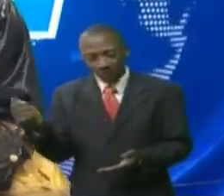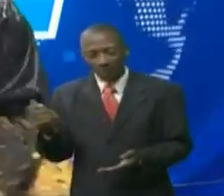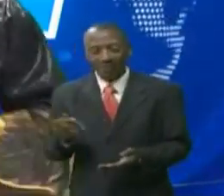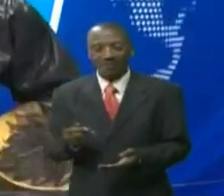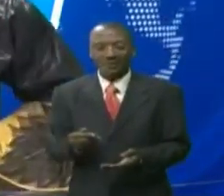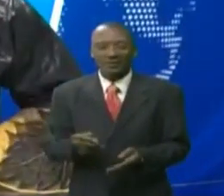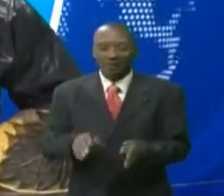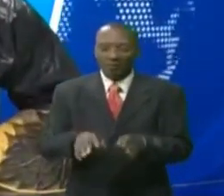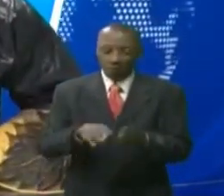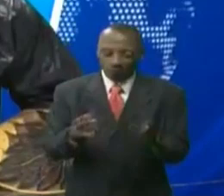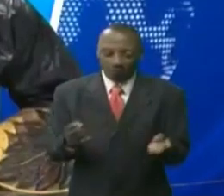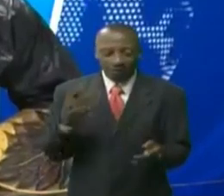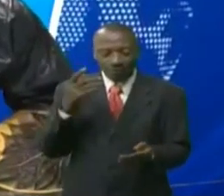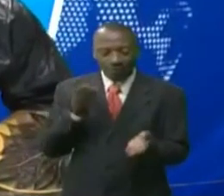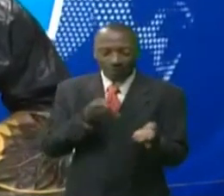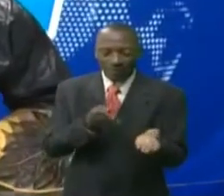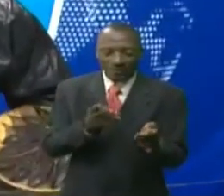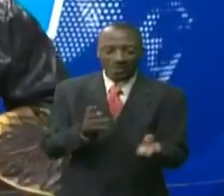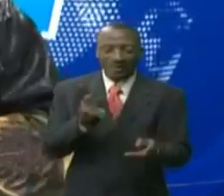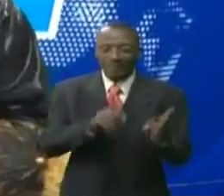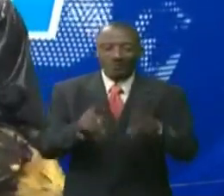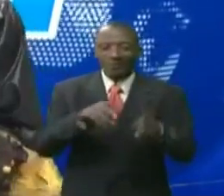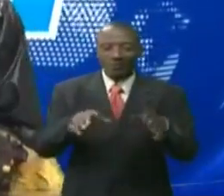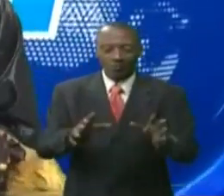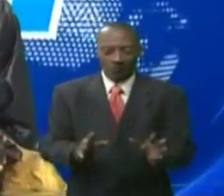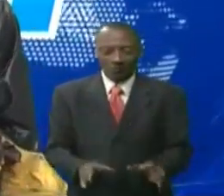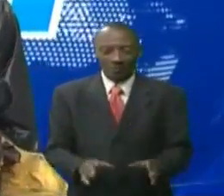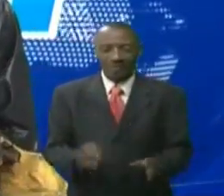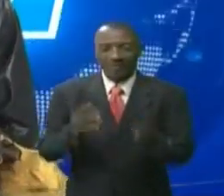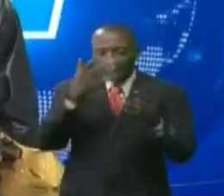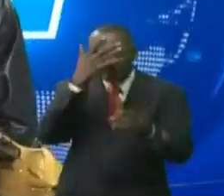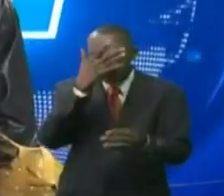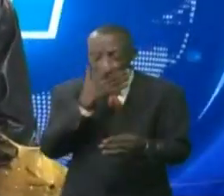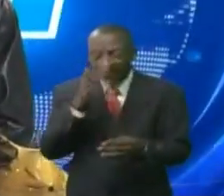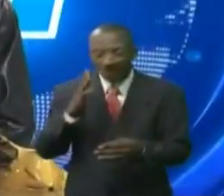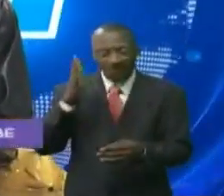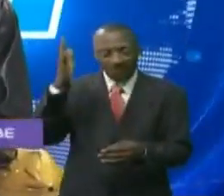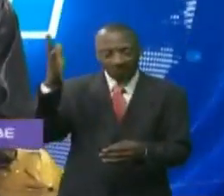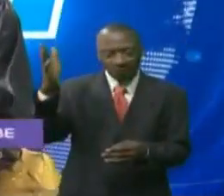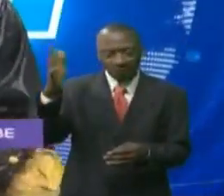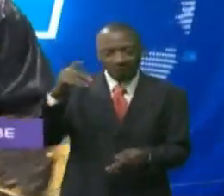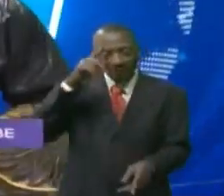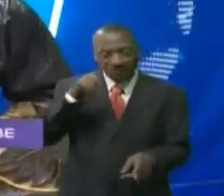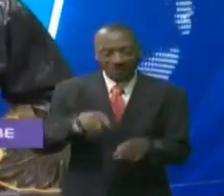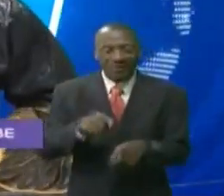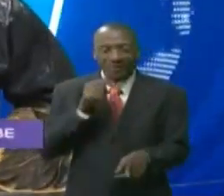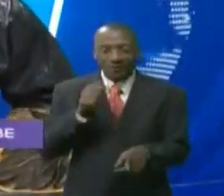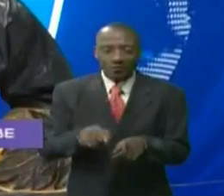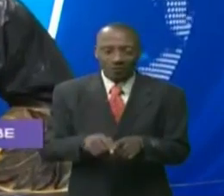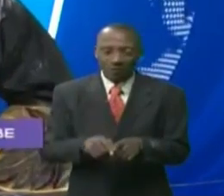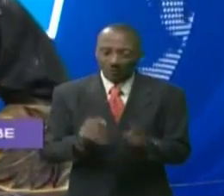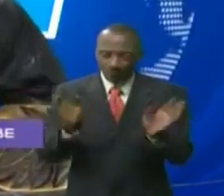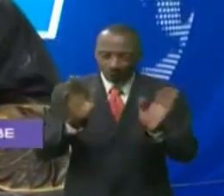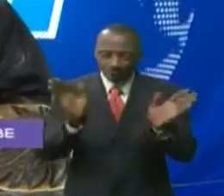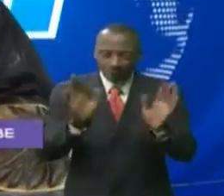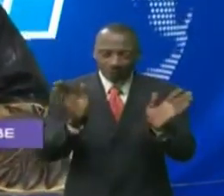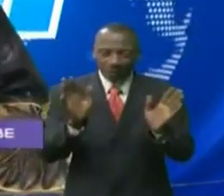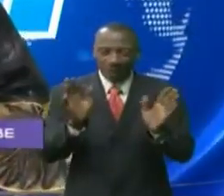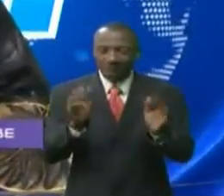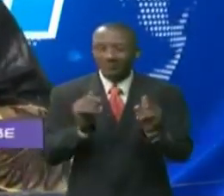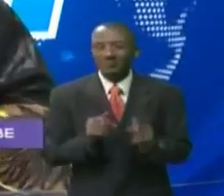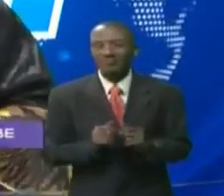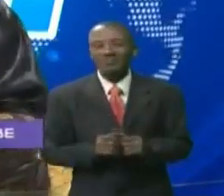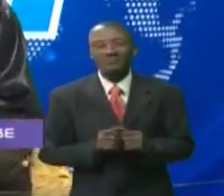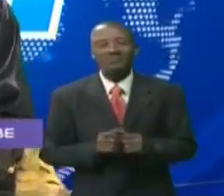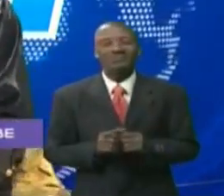images dans nos prochaines éditions madamees messieurs bonsoir et bienvenue au 19h si vous nous rejoignez sur la Radio Télévision nationale